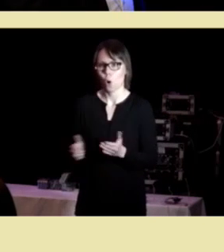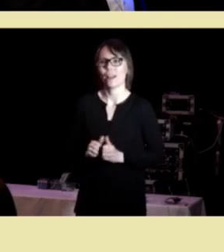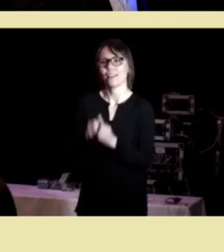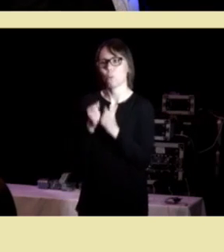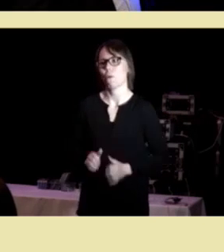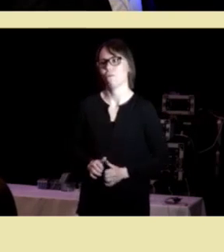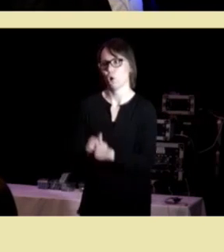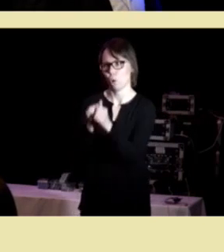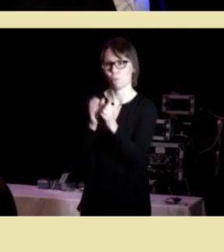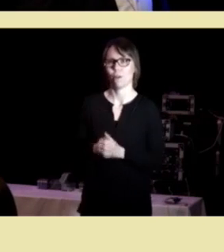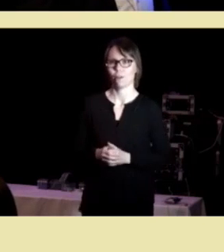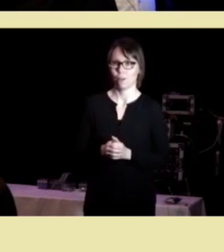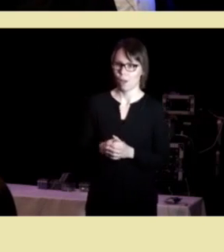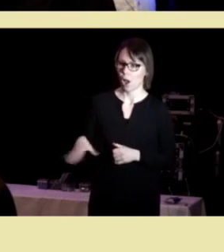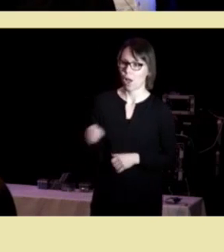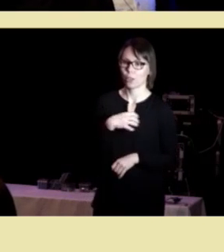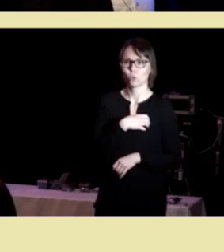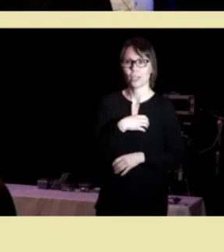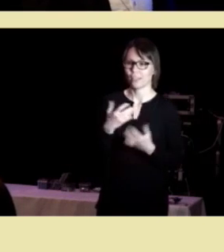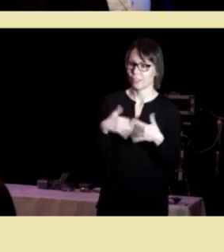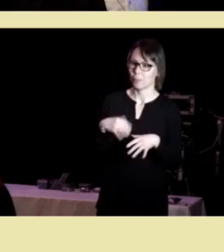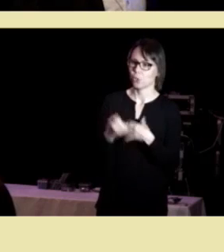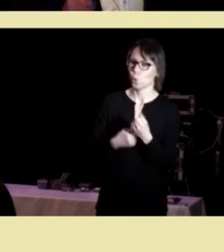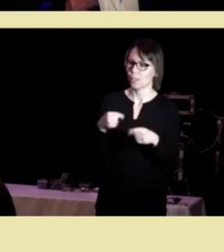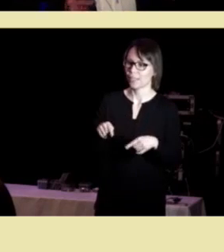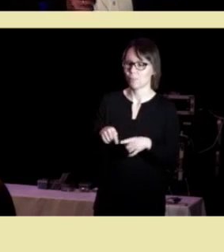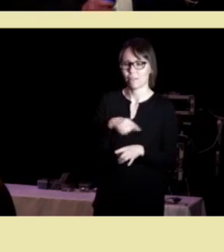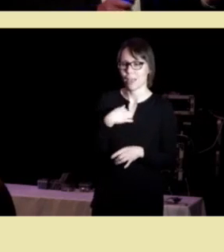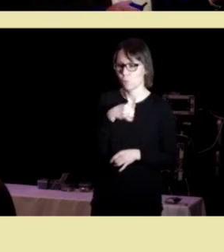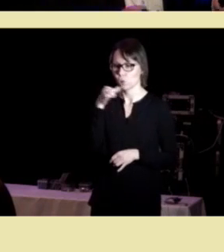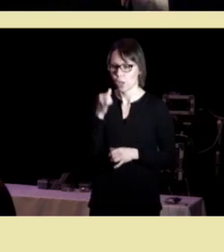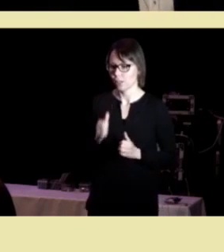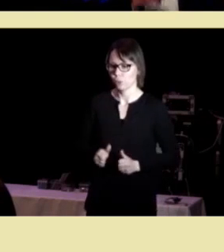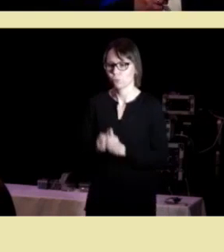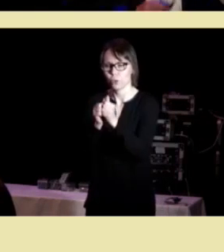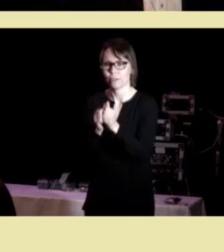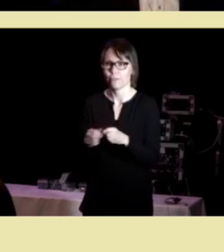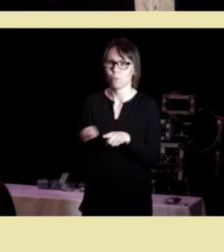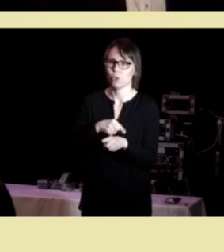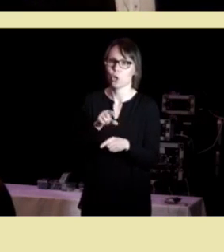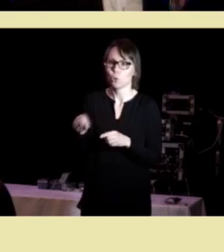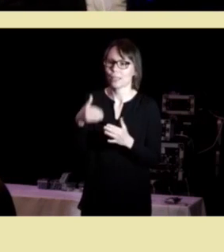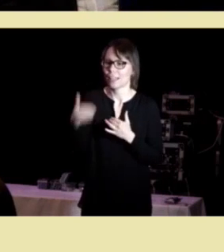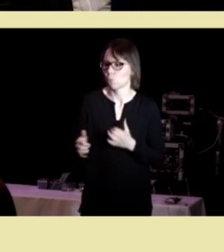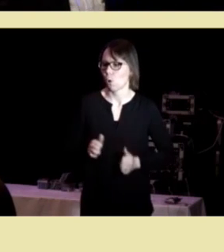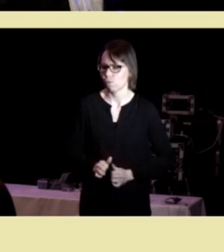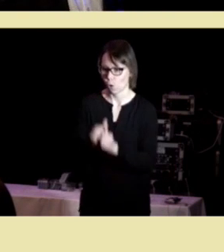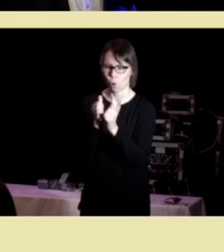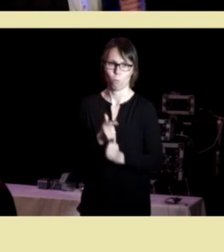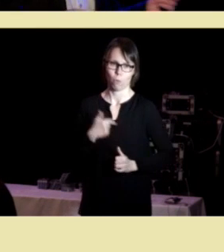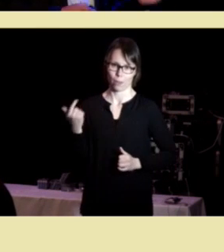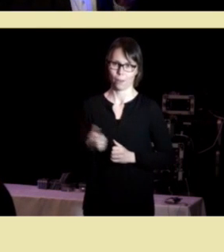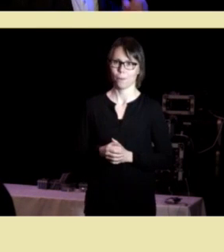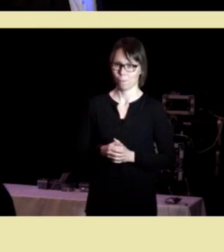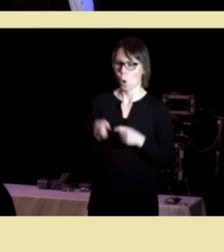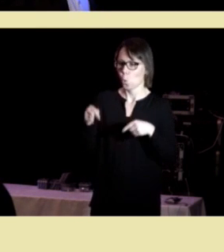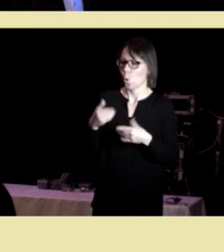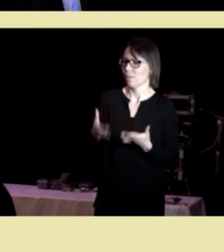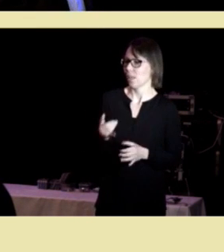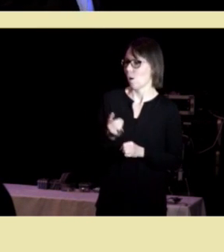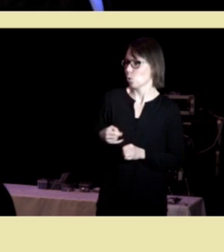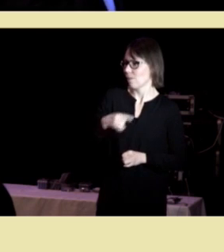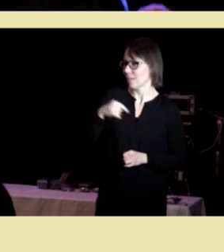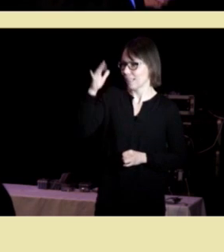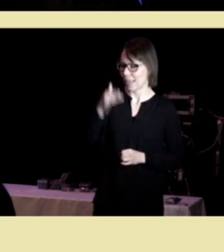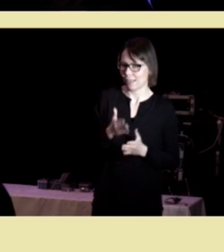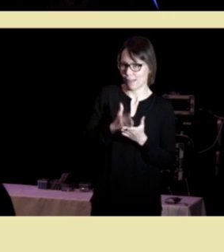lederen følge det opp. Og dette gjør jo alle konsulentvirksomheter også, men vi er brutale på oppfølgingen. Vi begynner uken etterpå å følge opp. Nå skal jeg vise hvordan